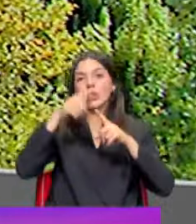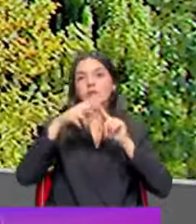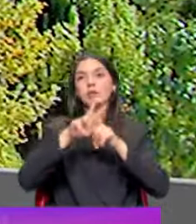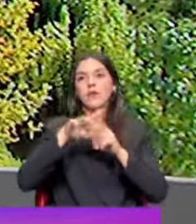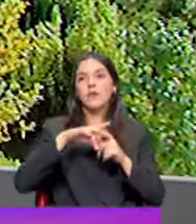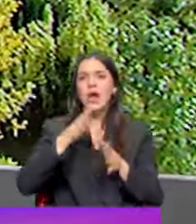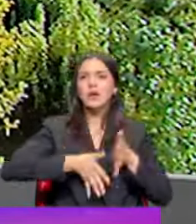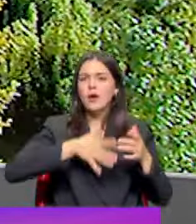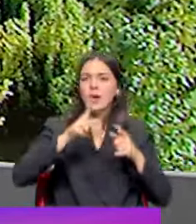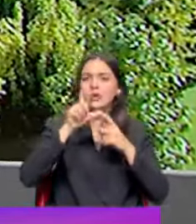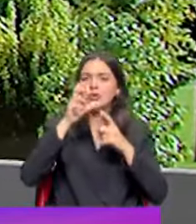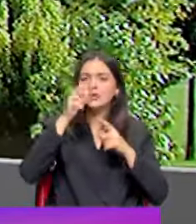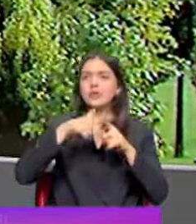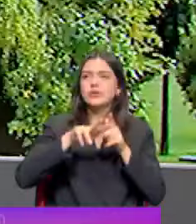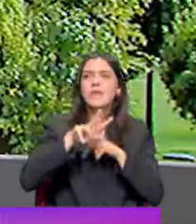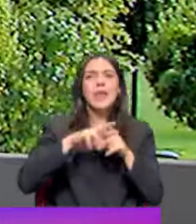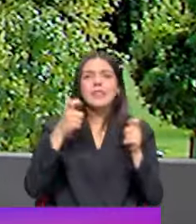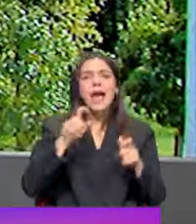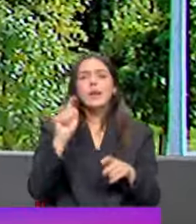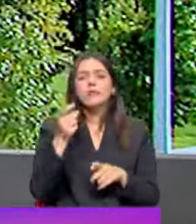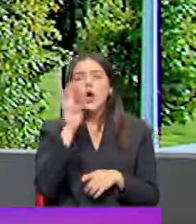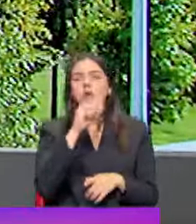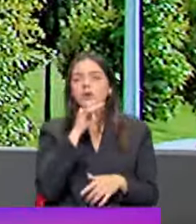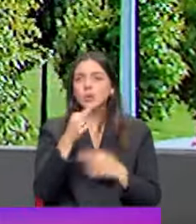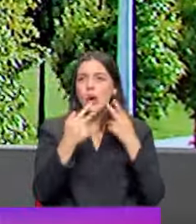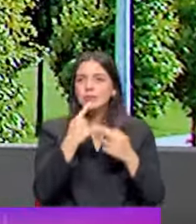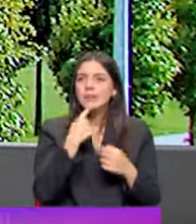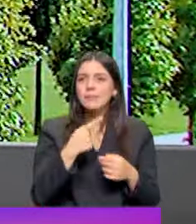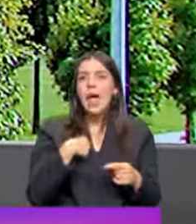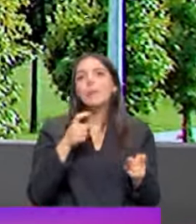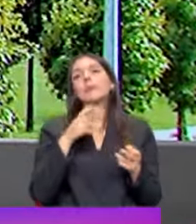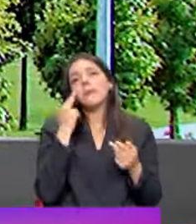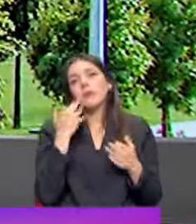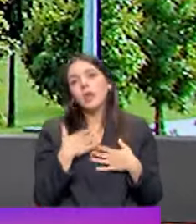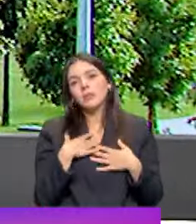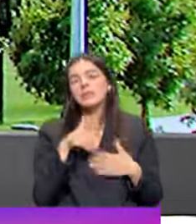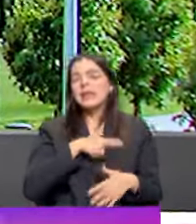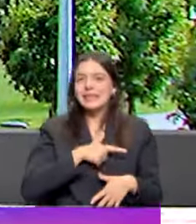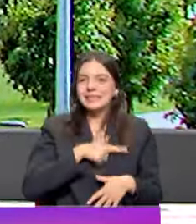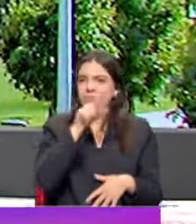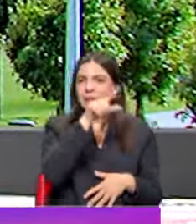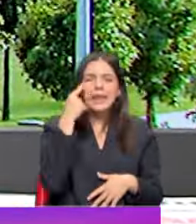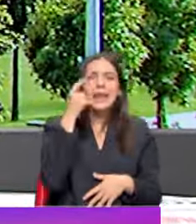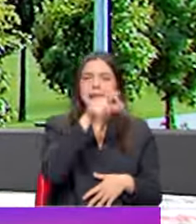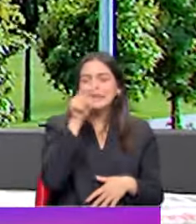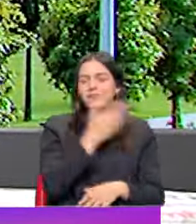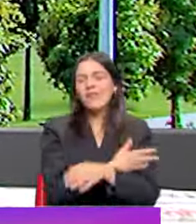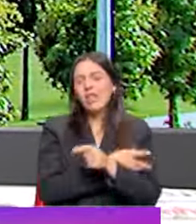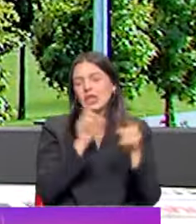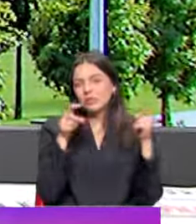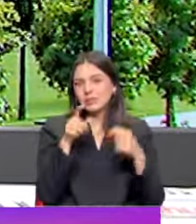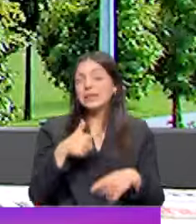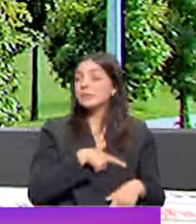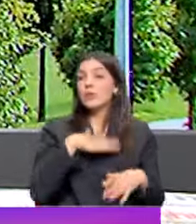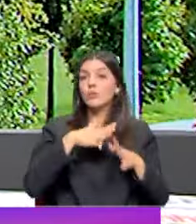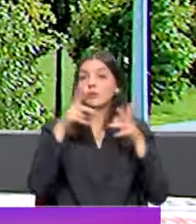Sofya'yı nerede gördün, nerede buldun da 30 Ağustos'u konuşturdun derseniz ben bulmadım efendim. İzmirliler bulmuşlar. İzmir Büyükşehir